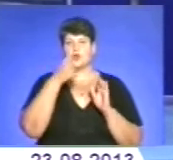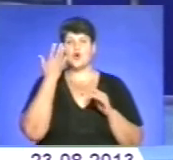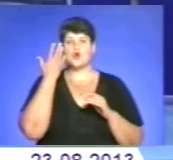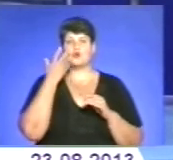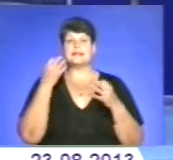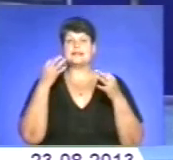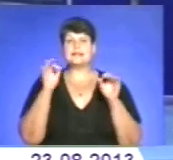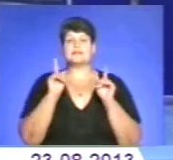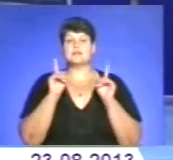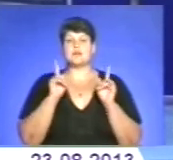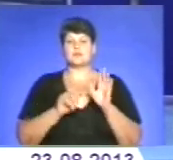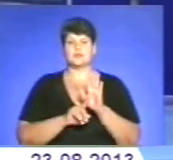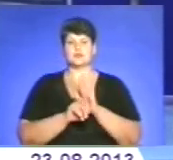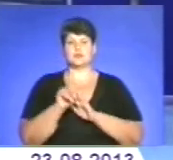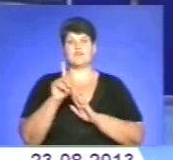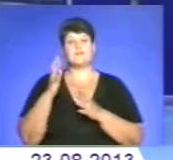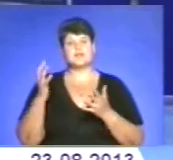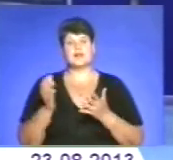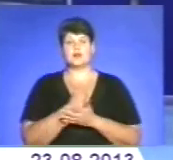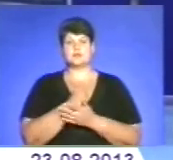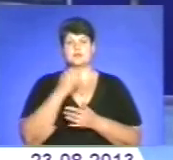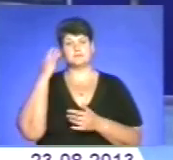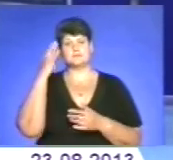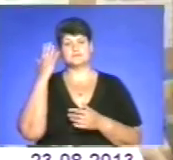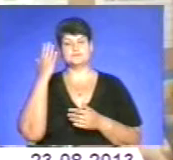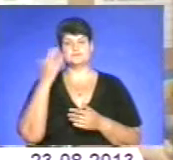лише зароджувалася. Чи вдалося задумане, дивимось.